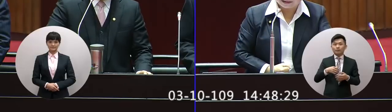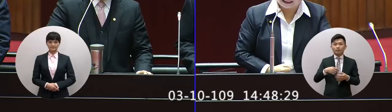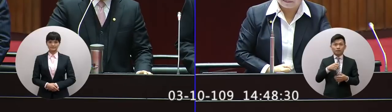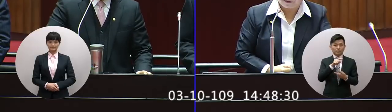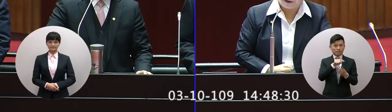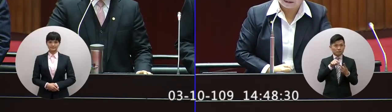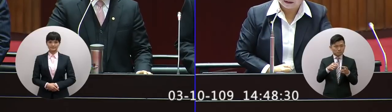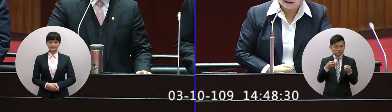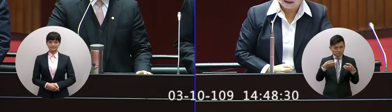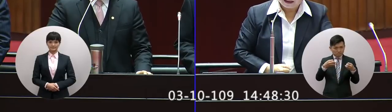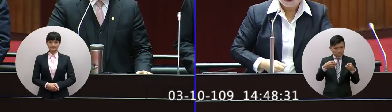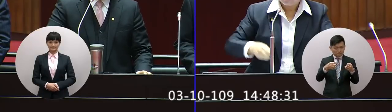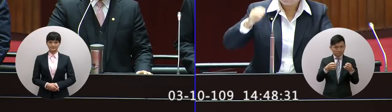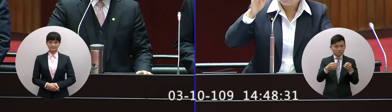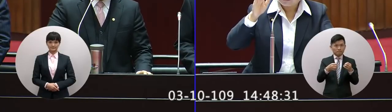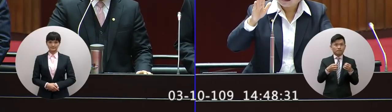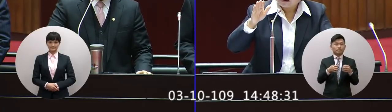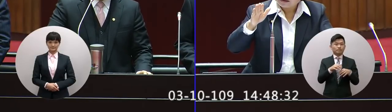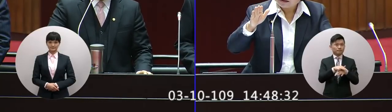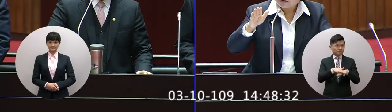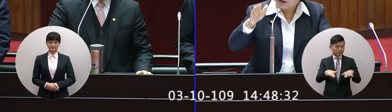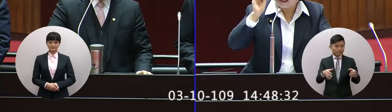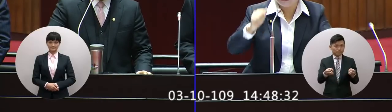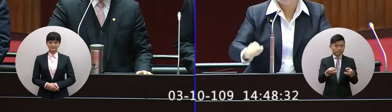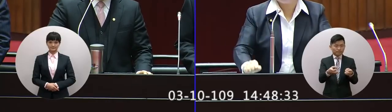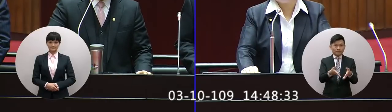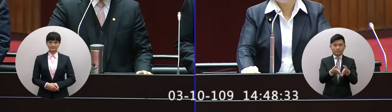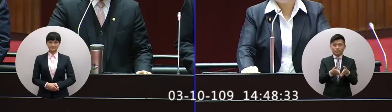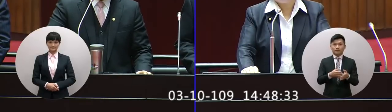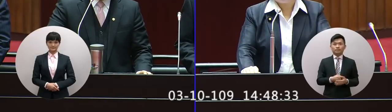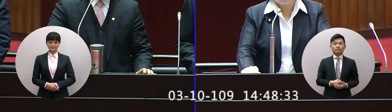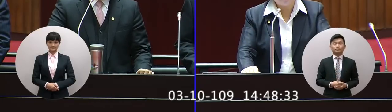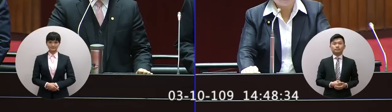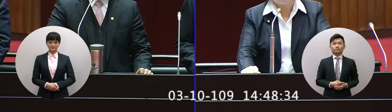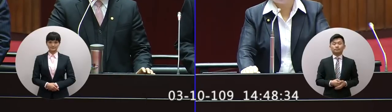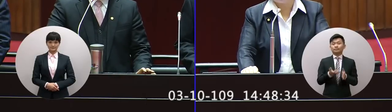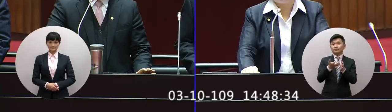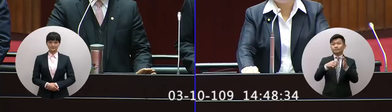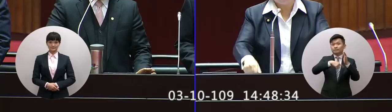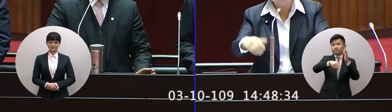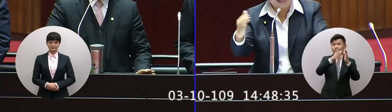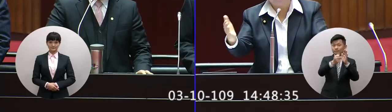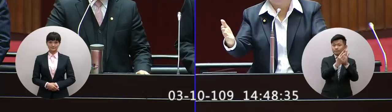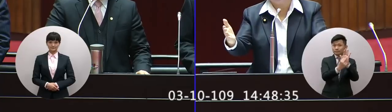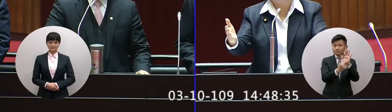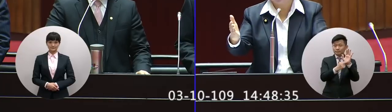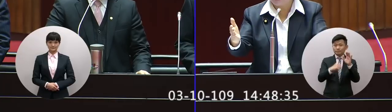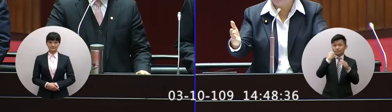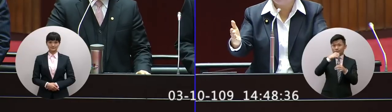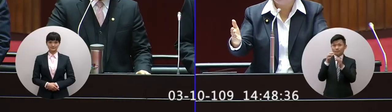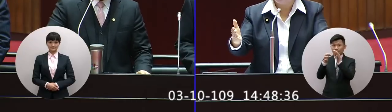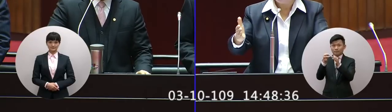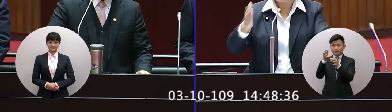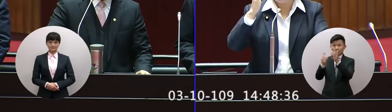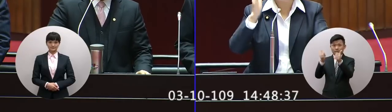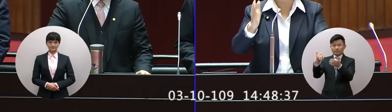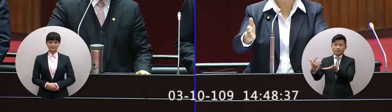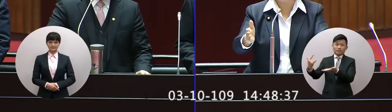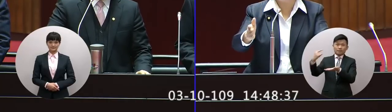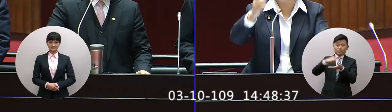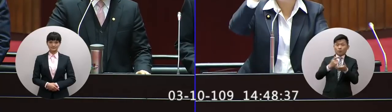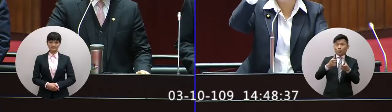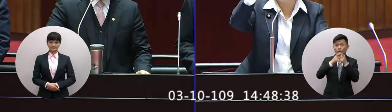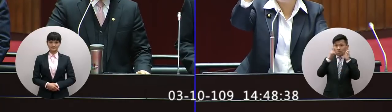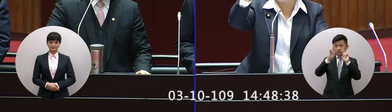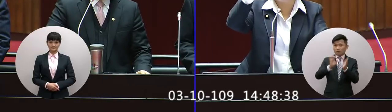的来探讨这个部分。所以因此刚刚院长讲到台商回来需要电，台